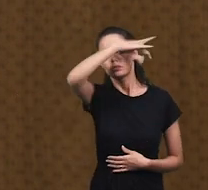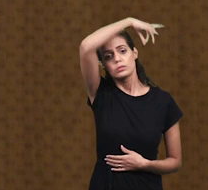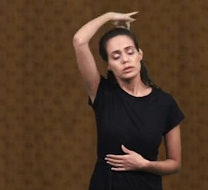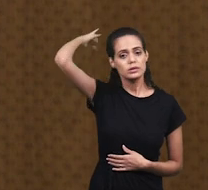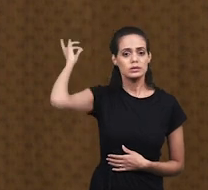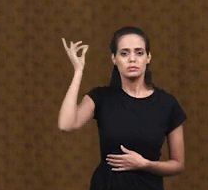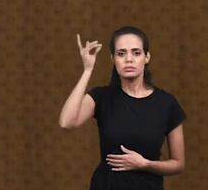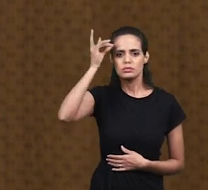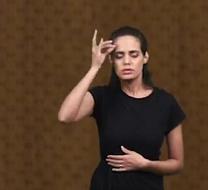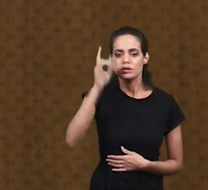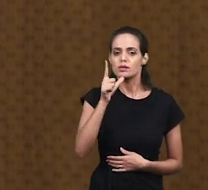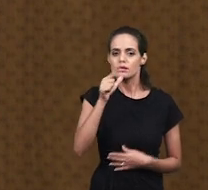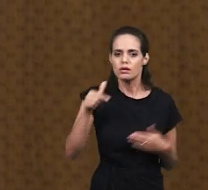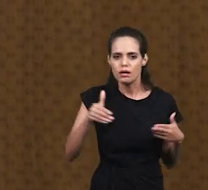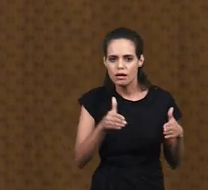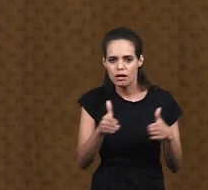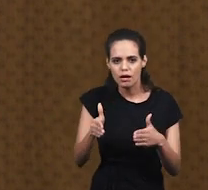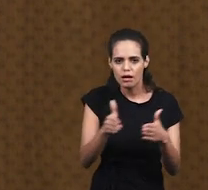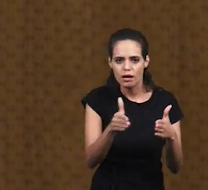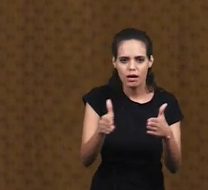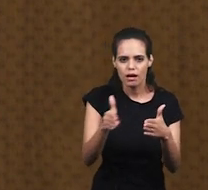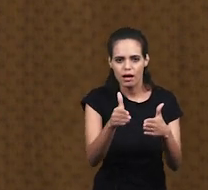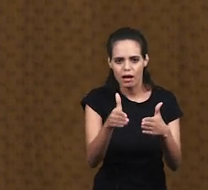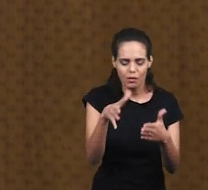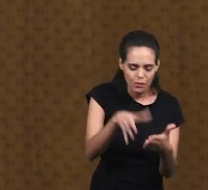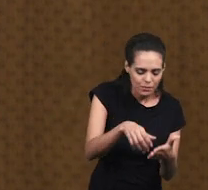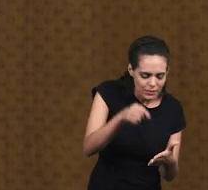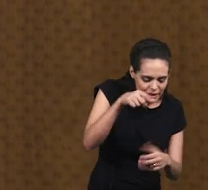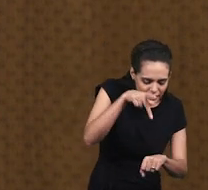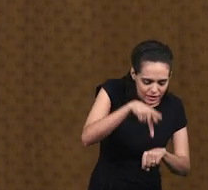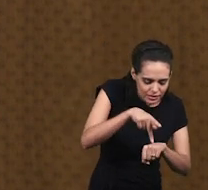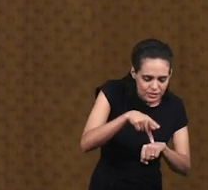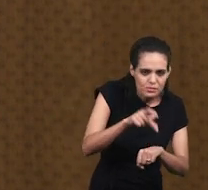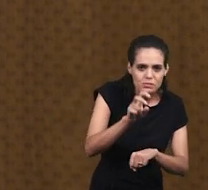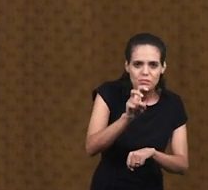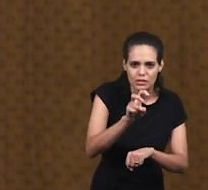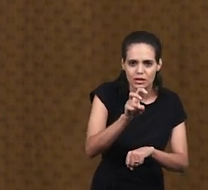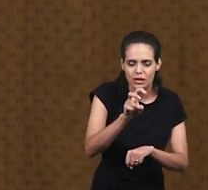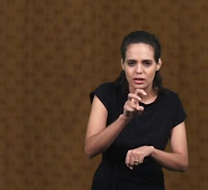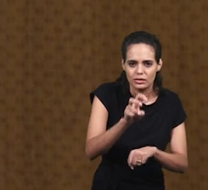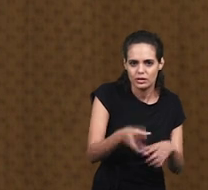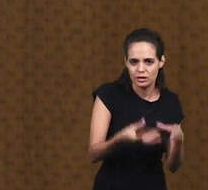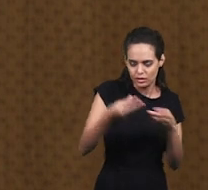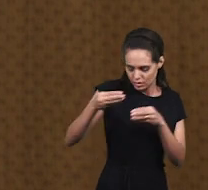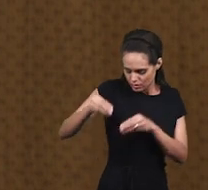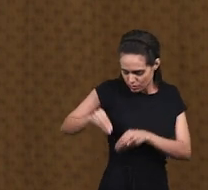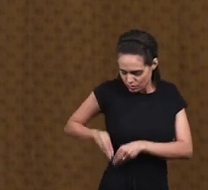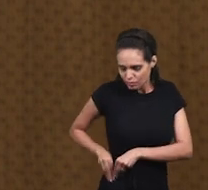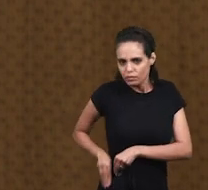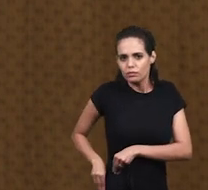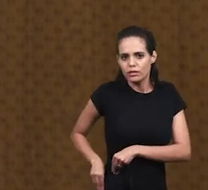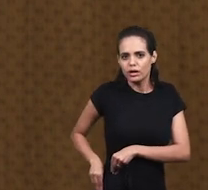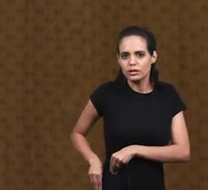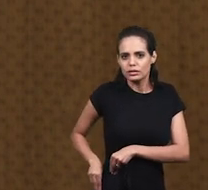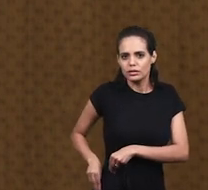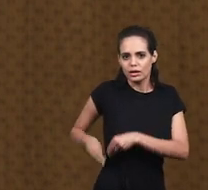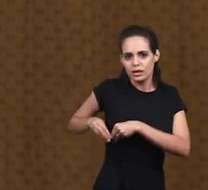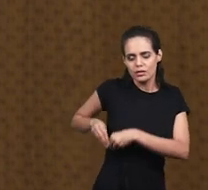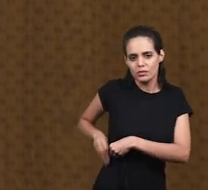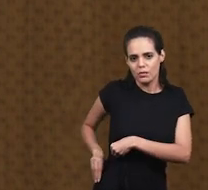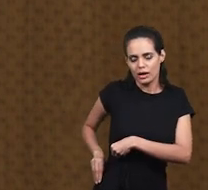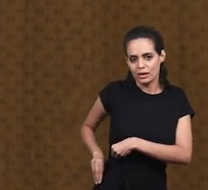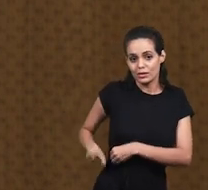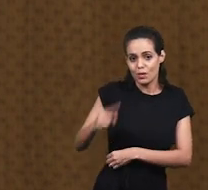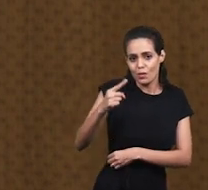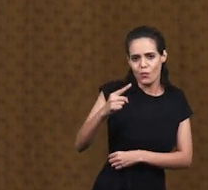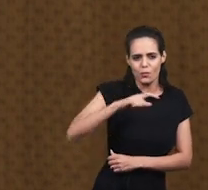il prend 5 pierres. Et avec ces 5 pierres qu'il met dans sa fronde, une, il les jette et